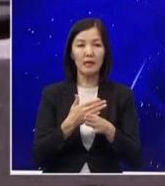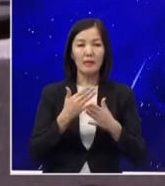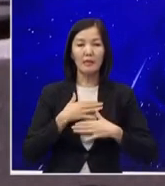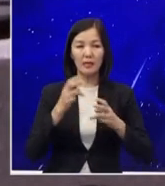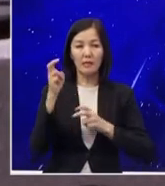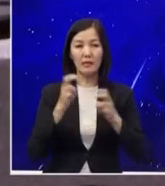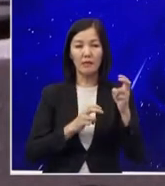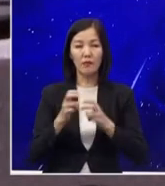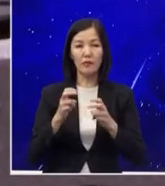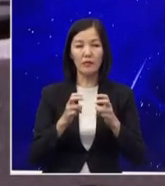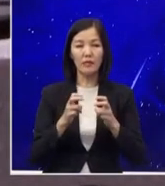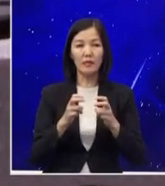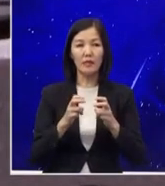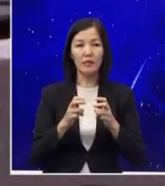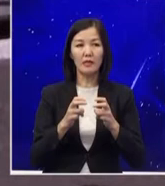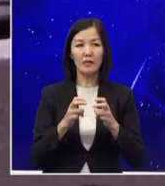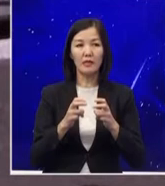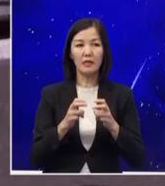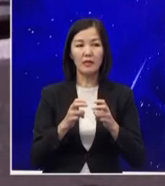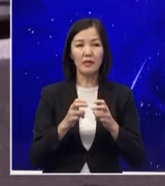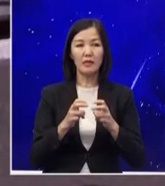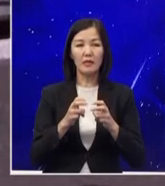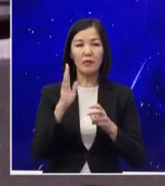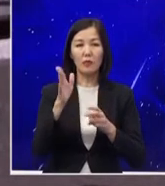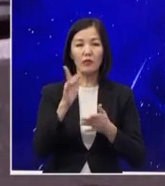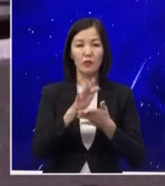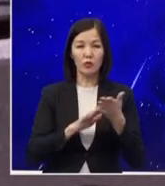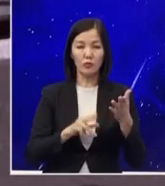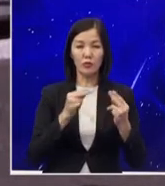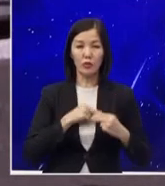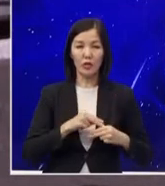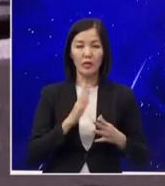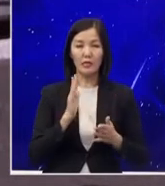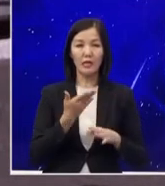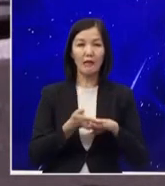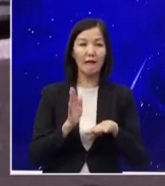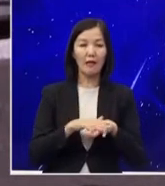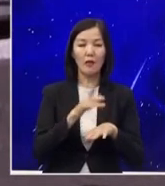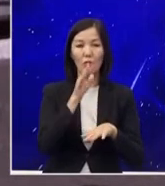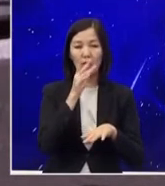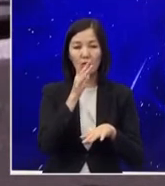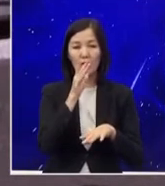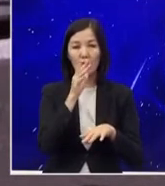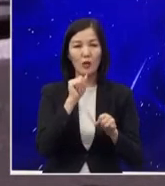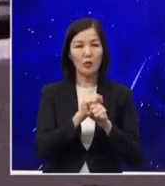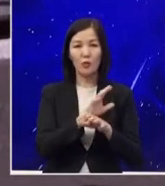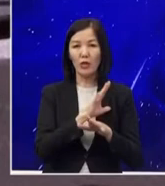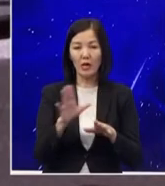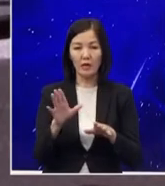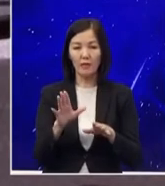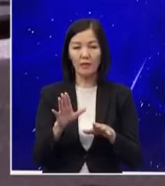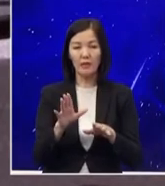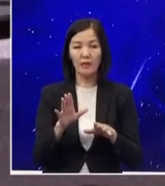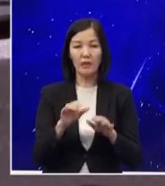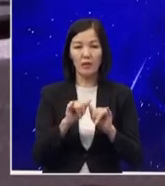заводымыз, біздің кәсіпорнымыз арғарай жұмысын осындай қиын қыстау кезеңде жұмысын